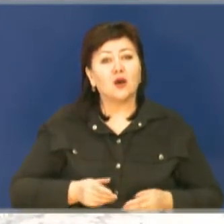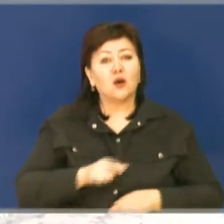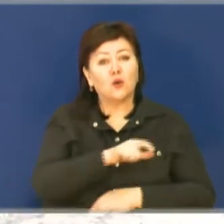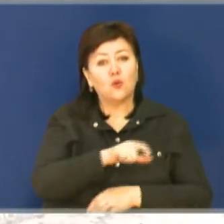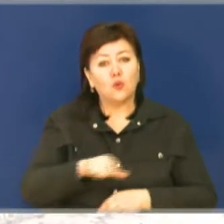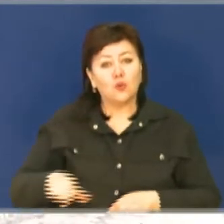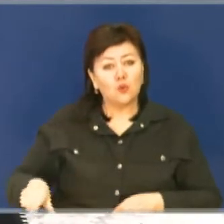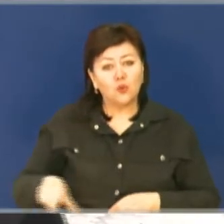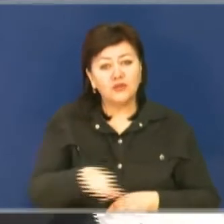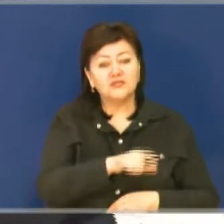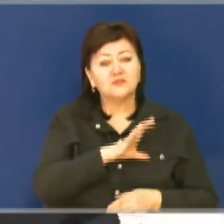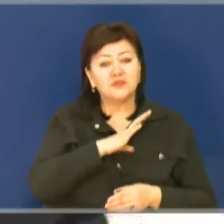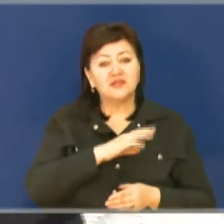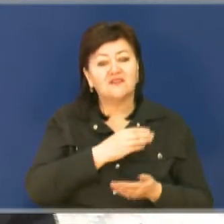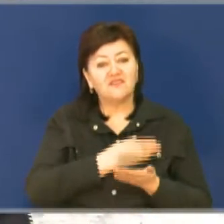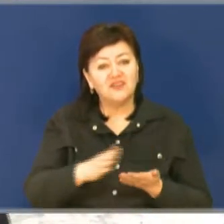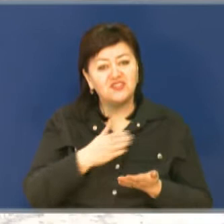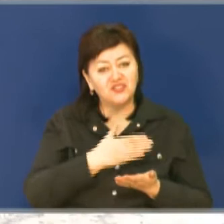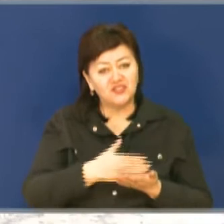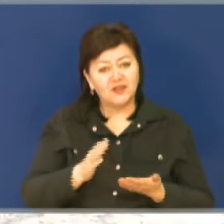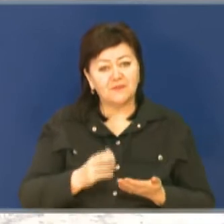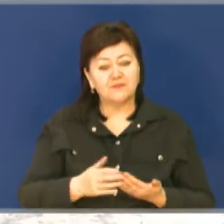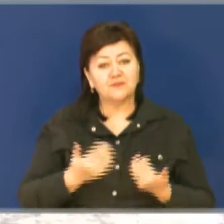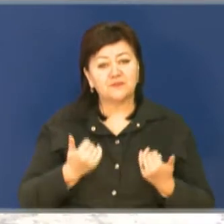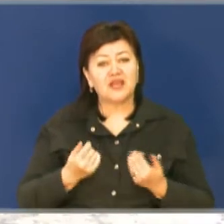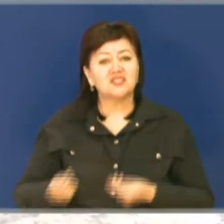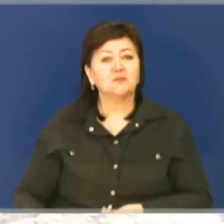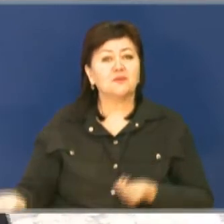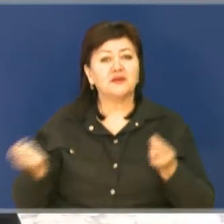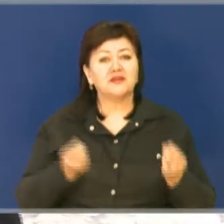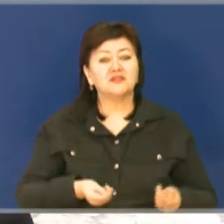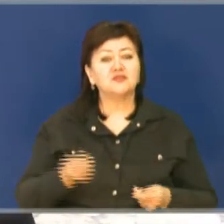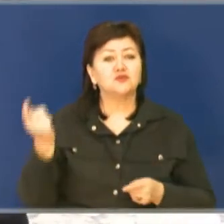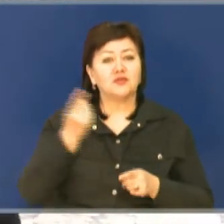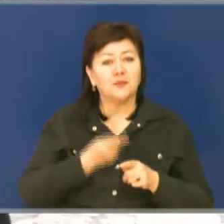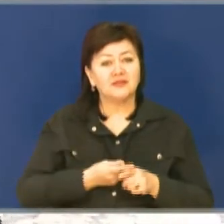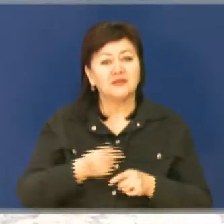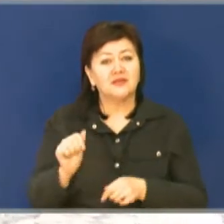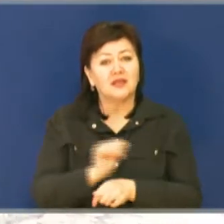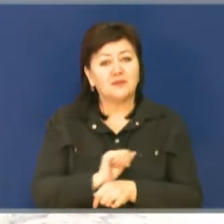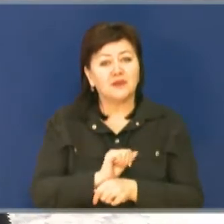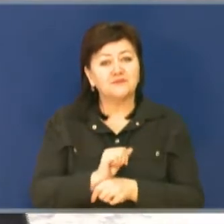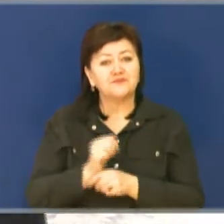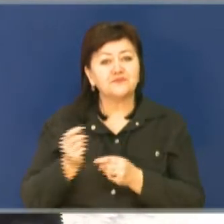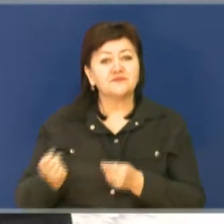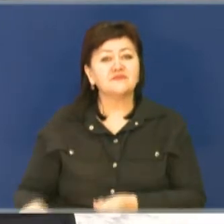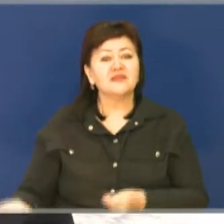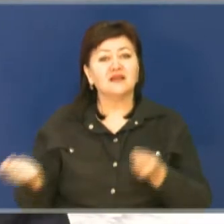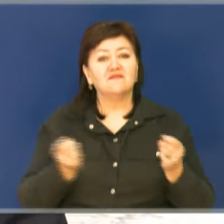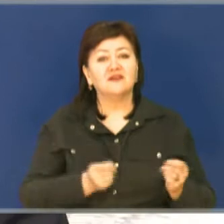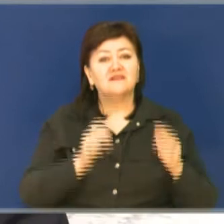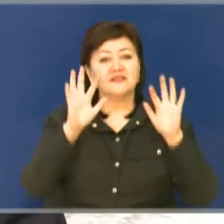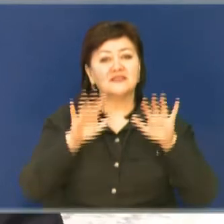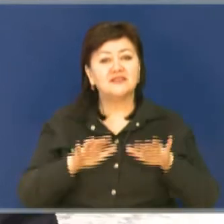10-12 улиц по городу Семей. Также мы привлекли дополнительную технику, это вывоз снега с тех